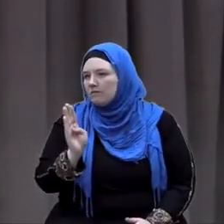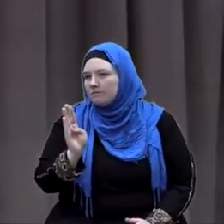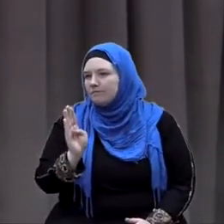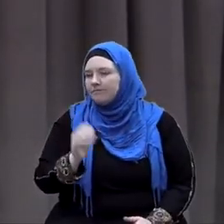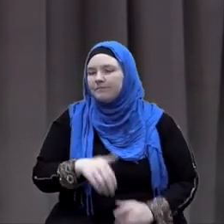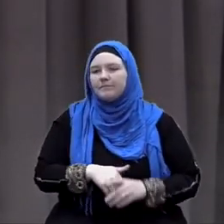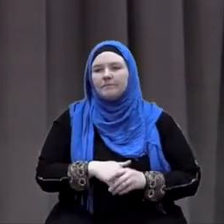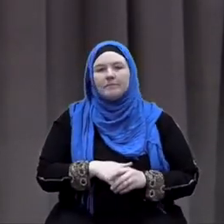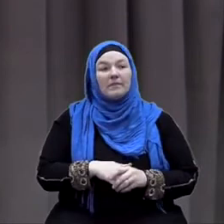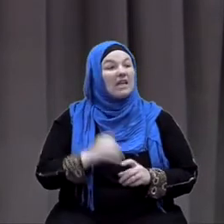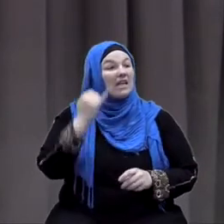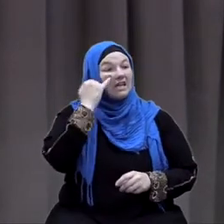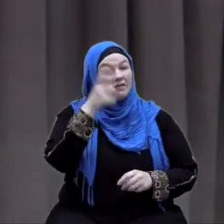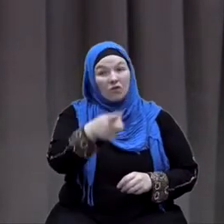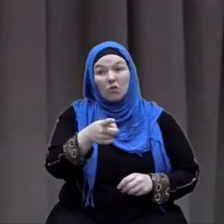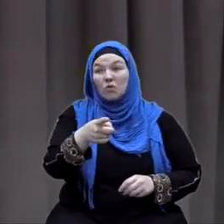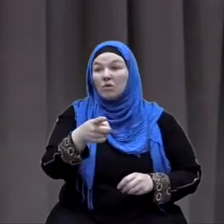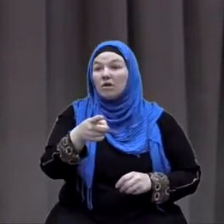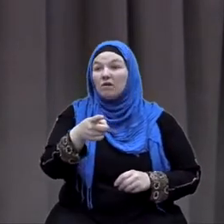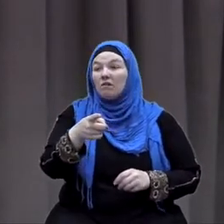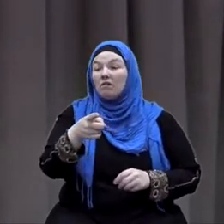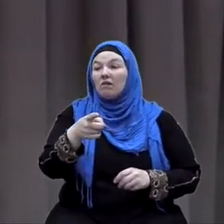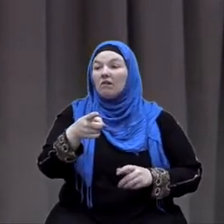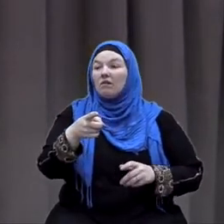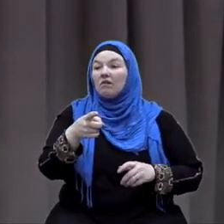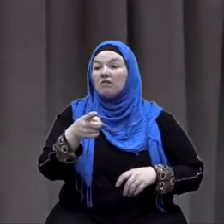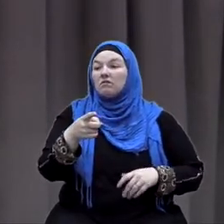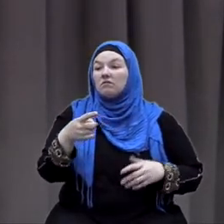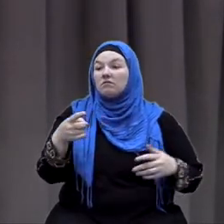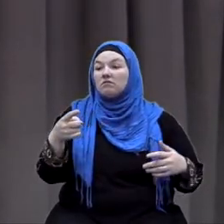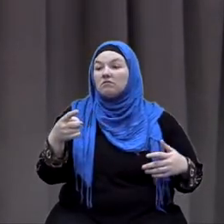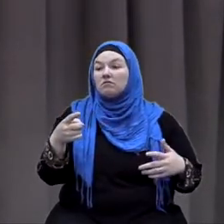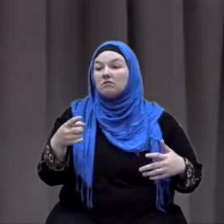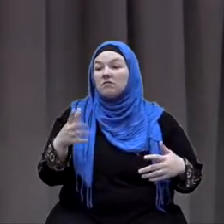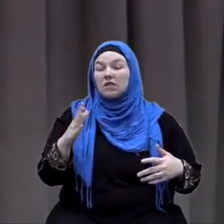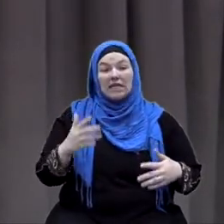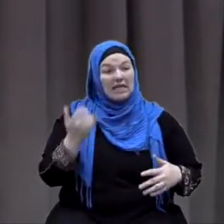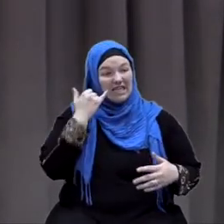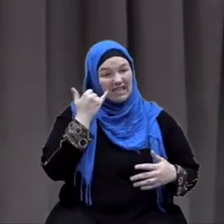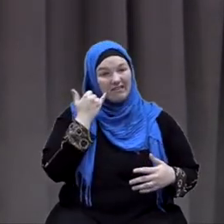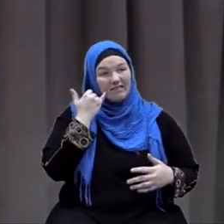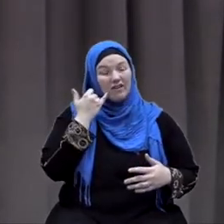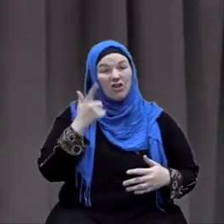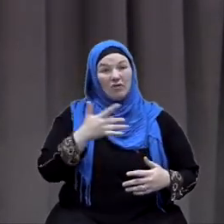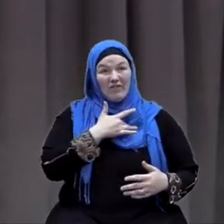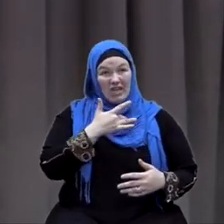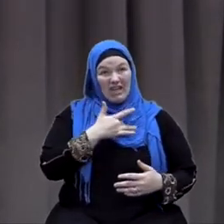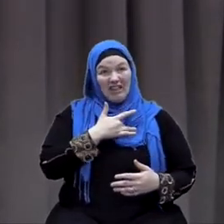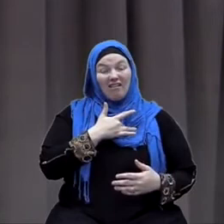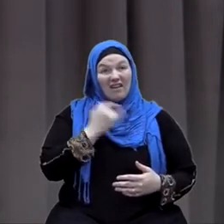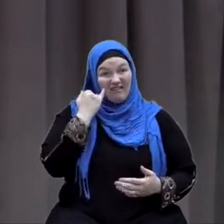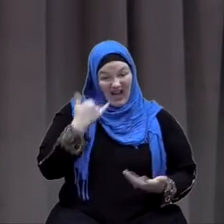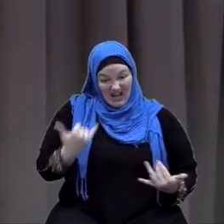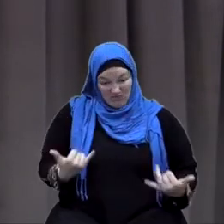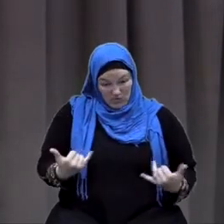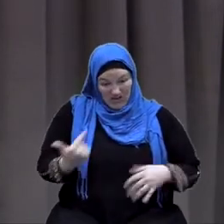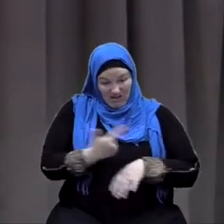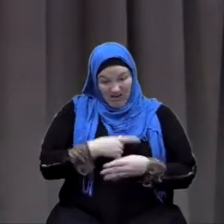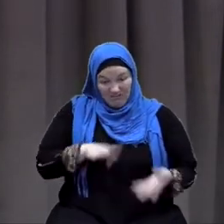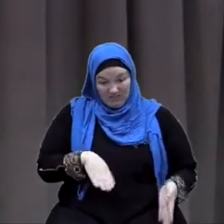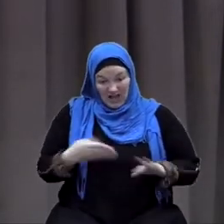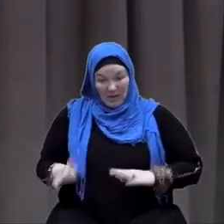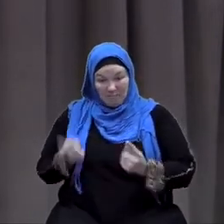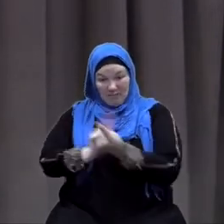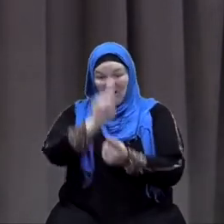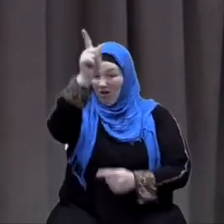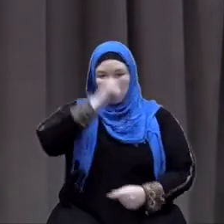لِلْيُسْرَى. If you feel your life is tough, review what you're not doing. Ask yourself,